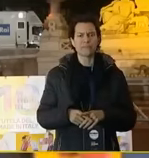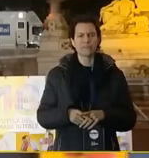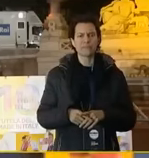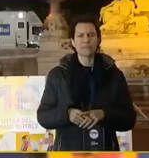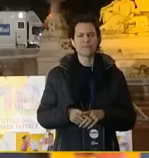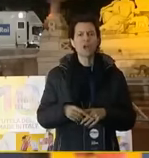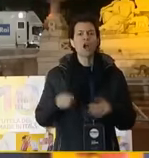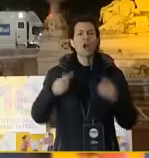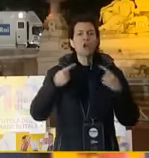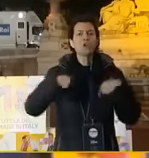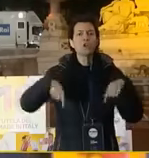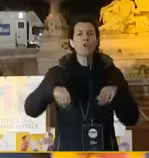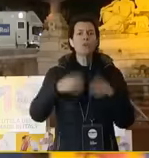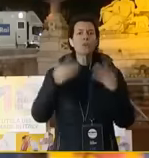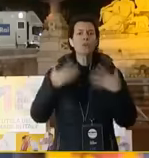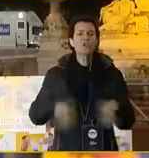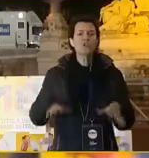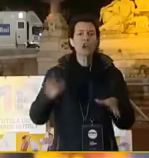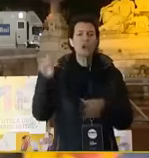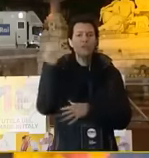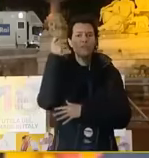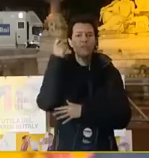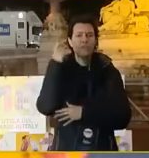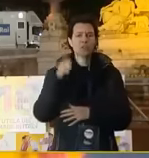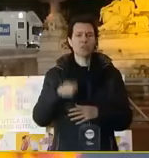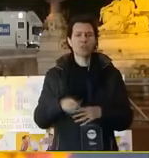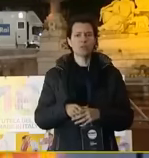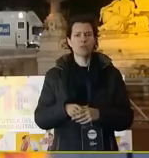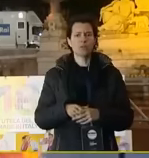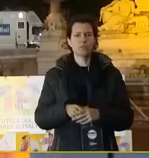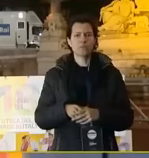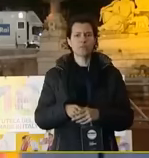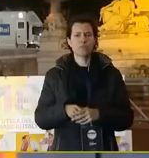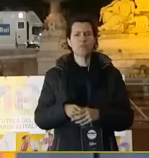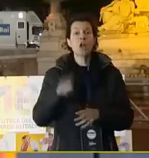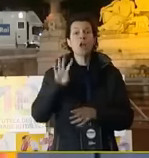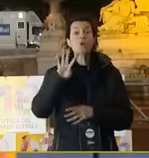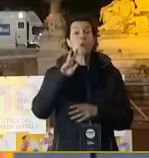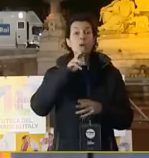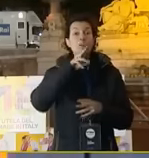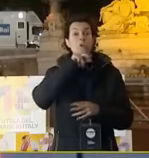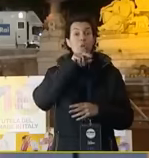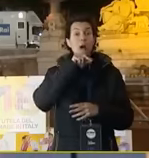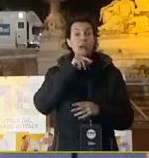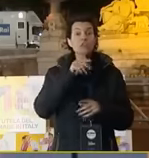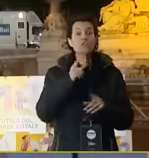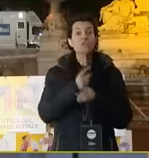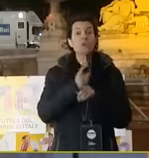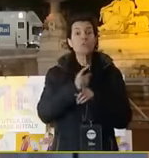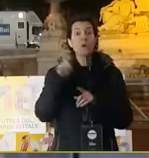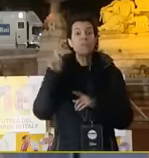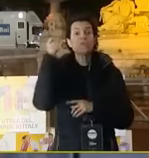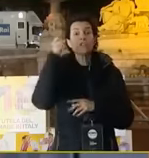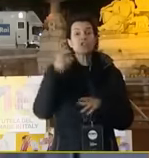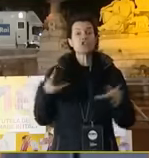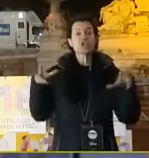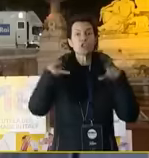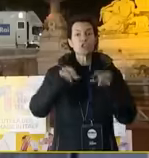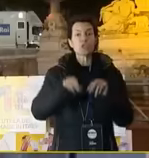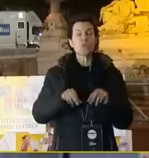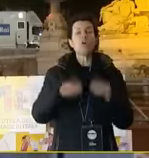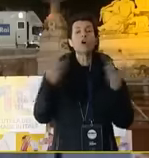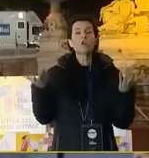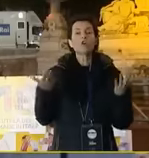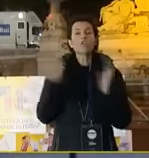vinto, ora dobbiamo vincere una seconda volta il 4 marzo, perché possiamo applicare il programma del Movimento